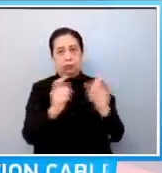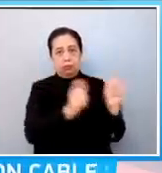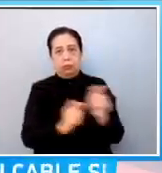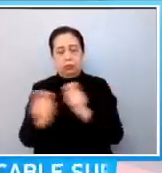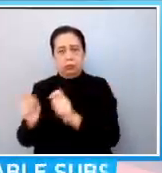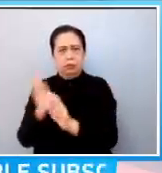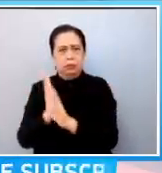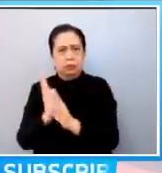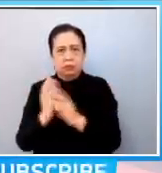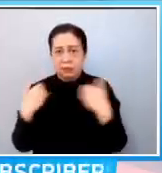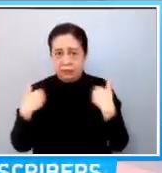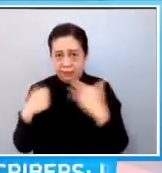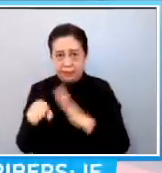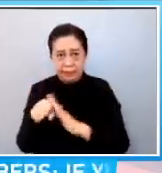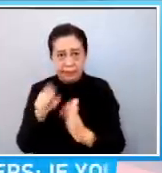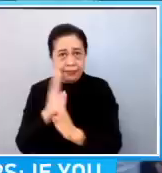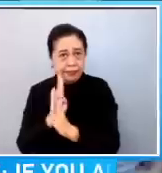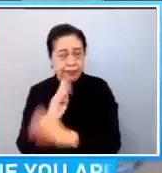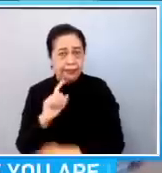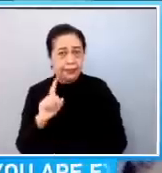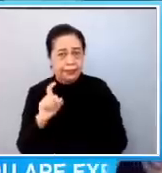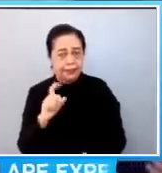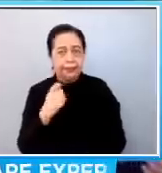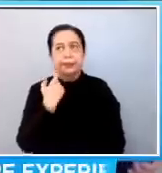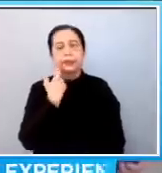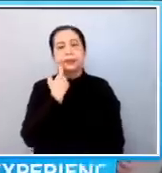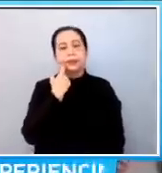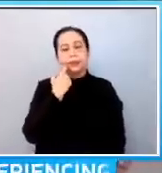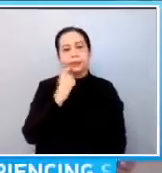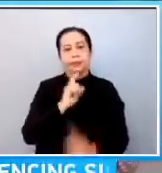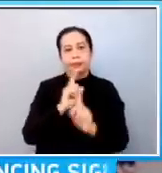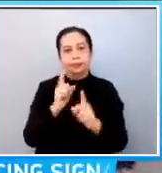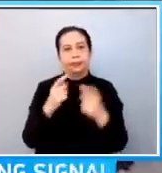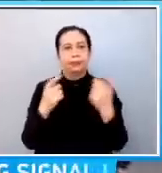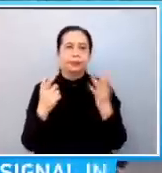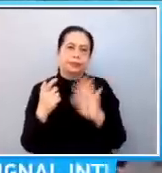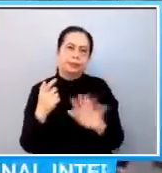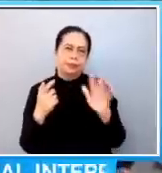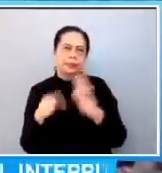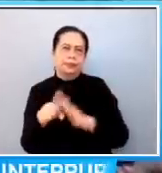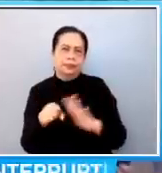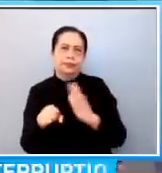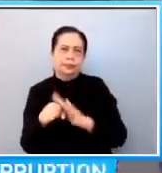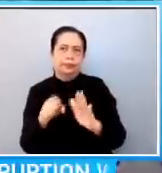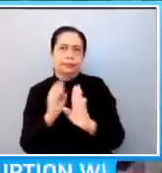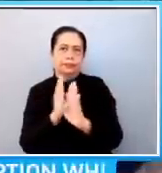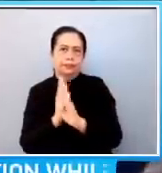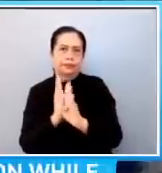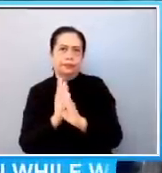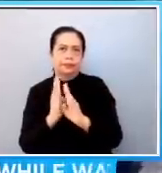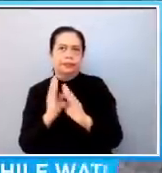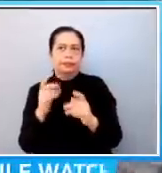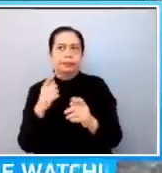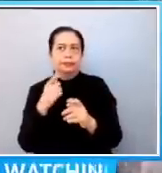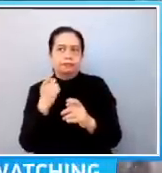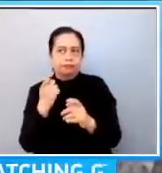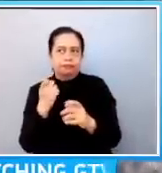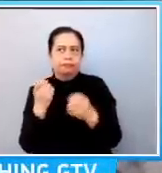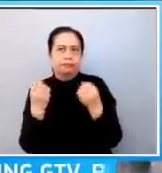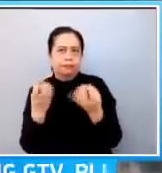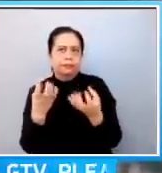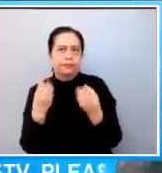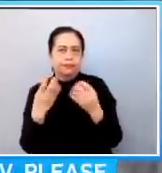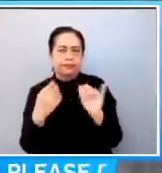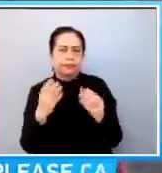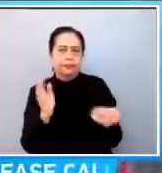dyan? Pony, kanina sa paghikot natin, no, so far sapat pa naman yung bilang dahil bagaman marami yung mga